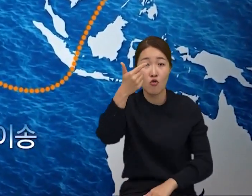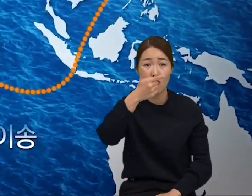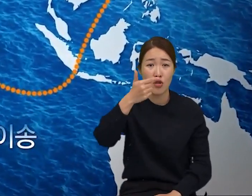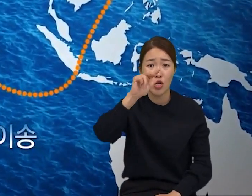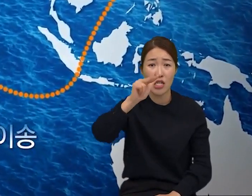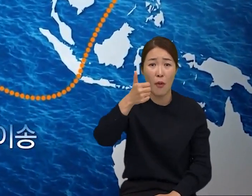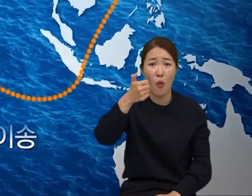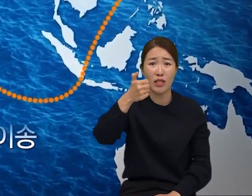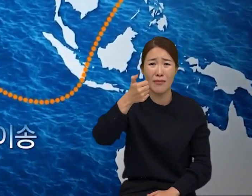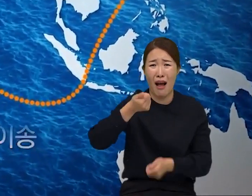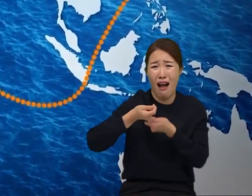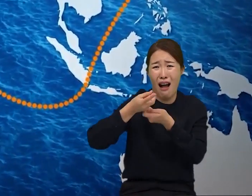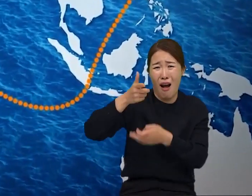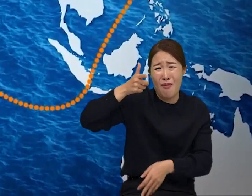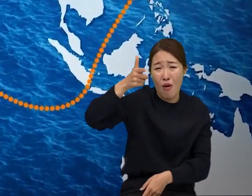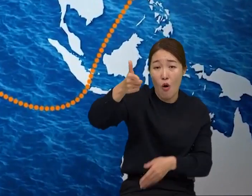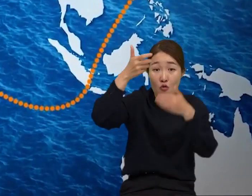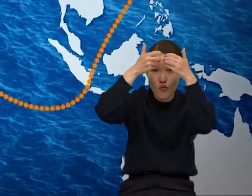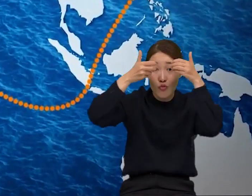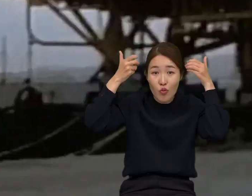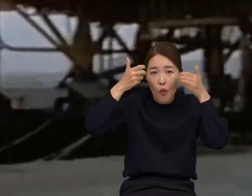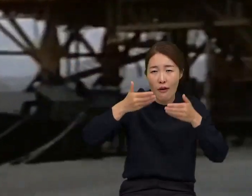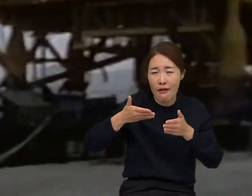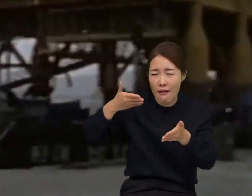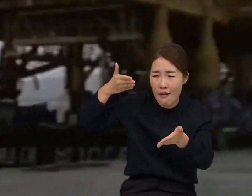해로로 중동 건설 현장에 공급했다.